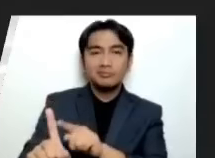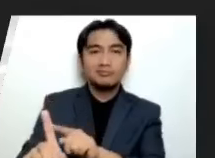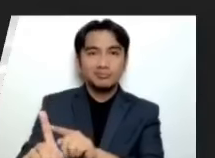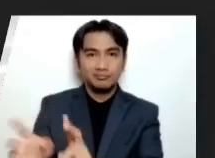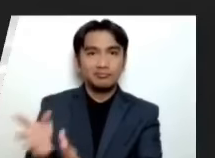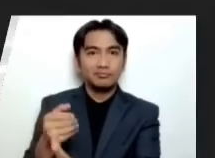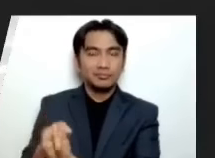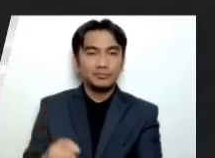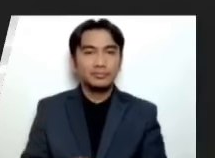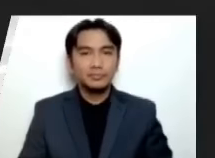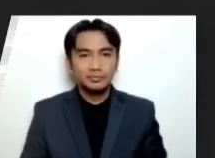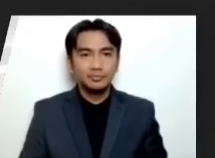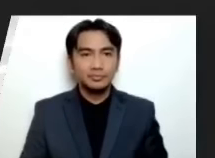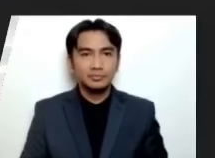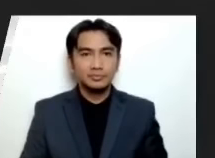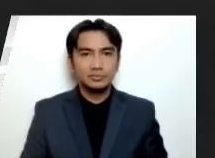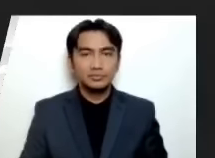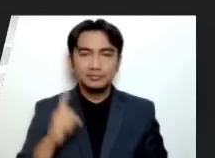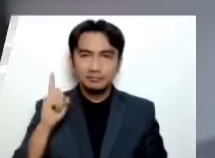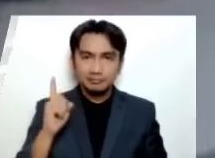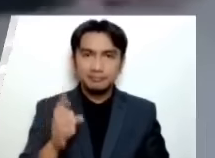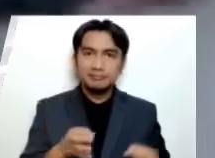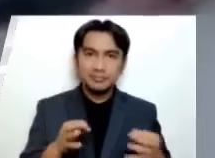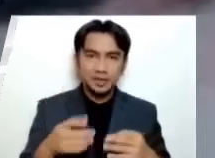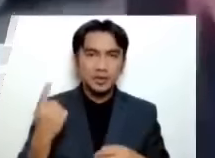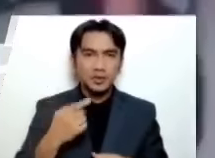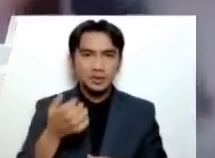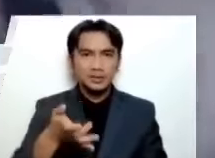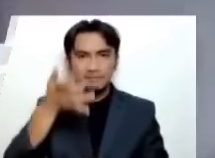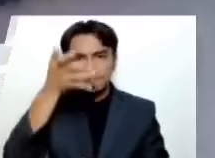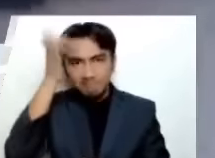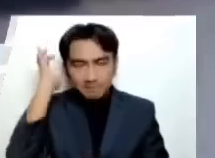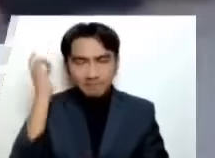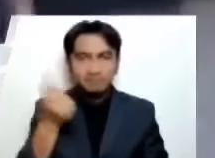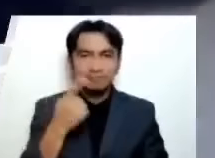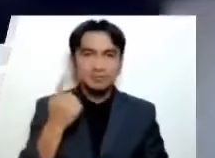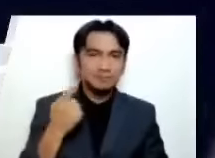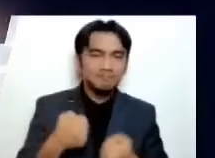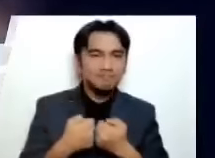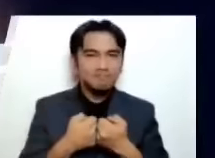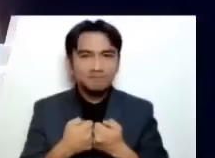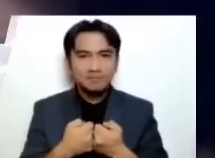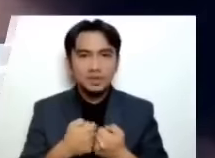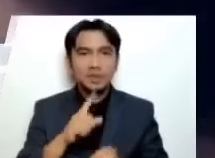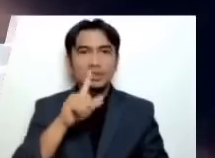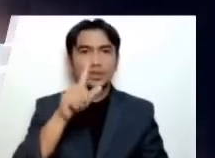Siguro nakagirian lang, ganun. Pagka ilang minuto,